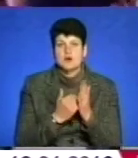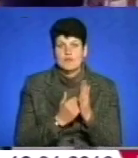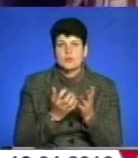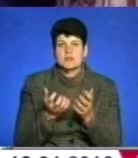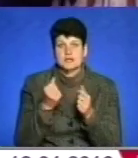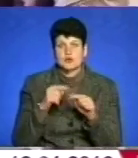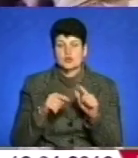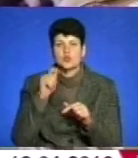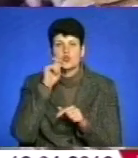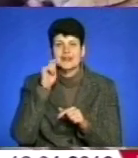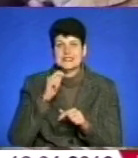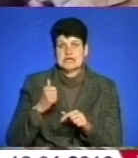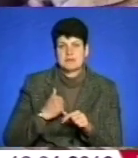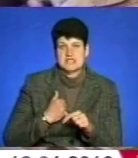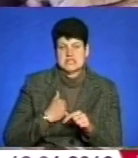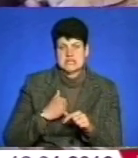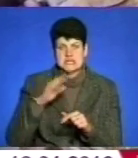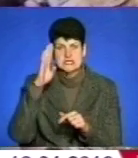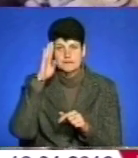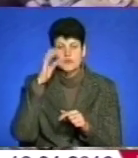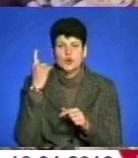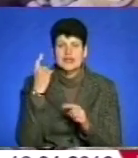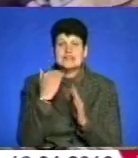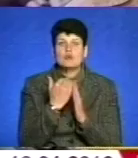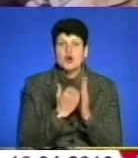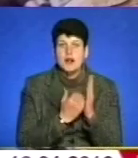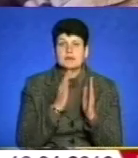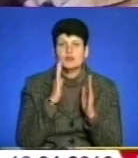бійців. Одна з програм, яка буде зараз запускатися, це